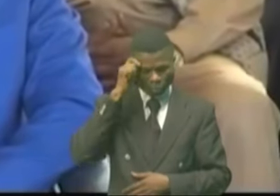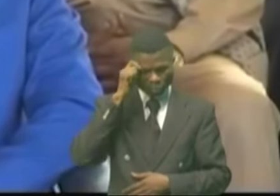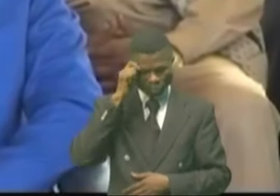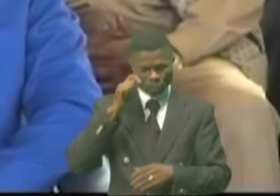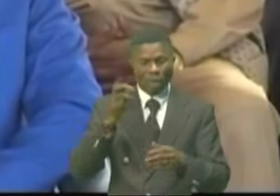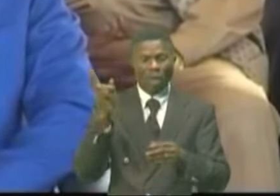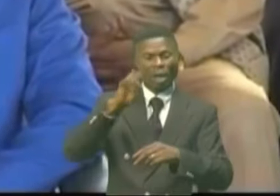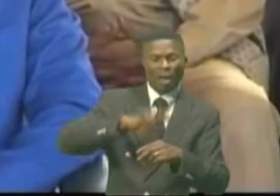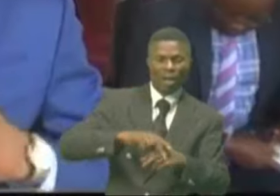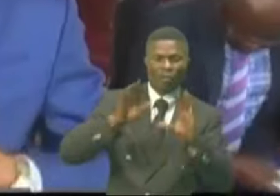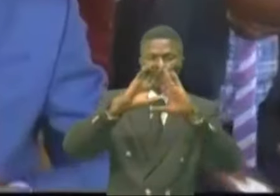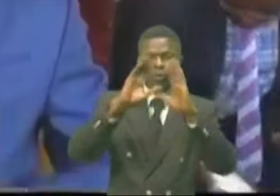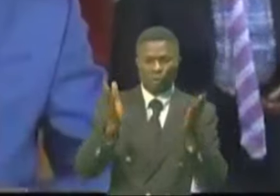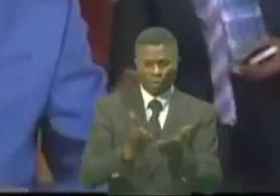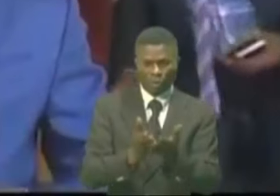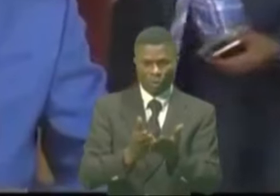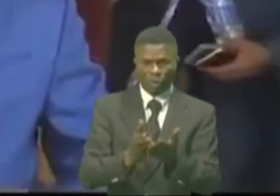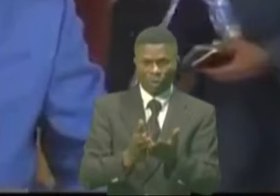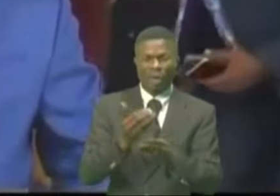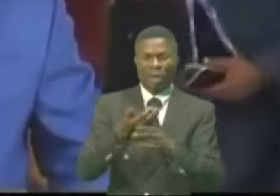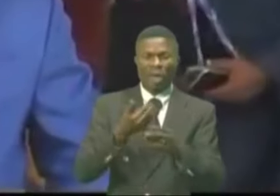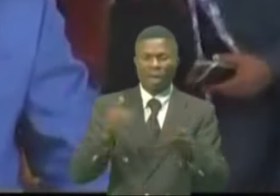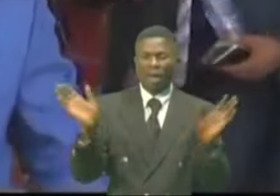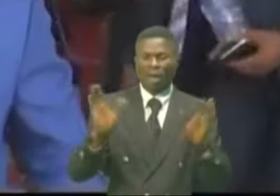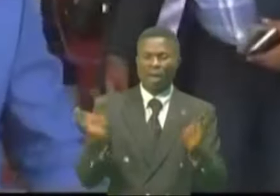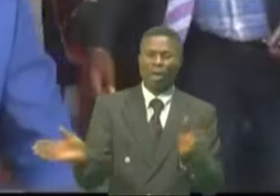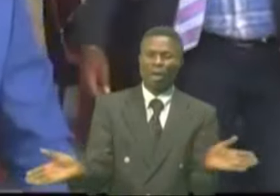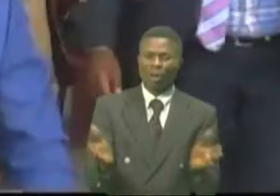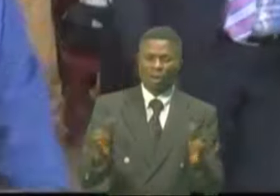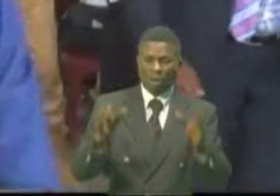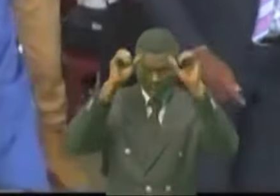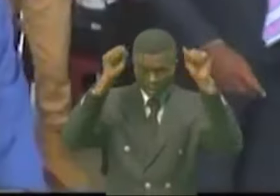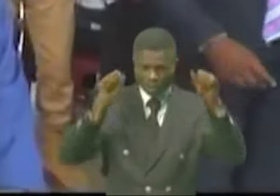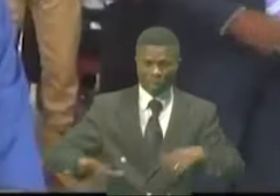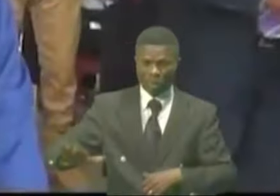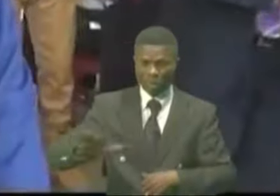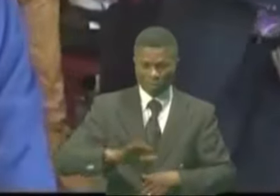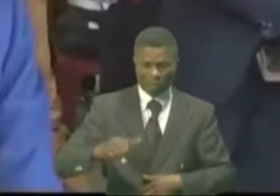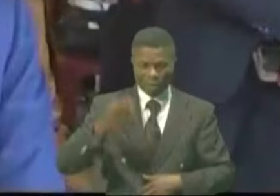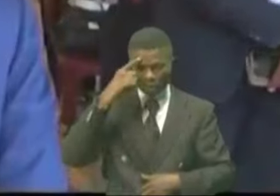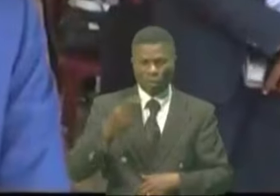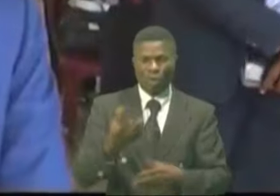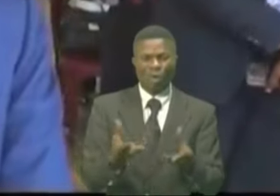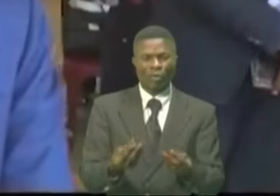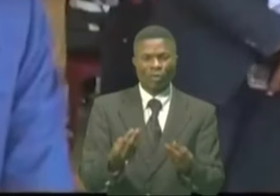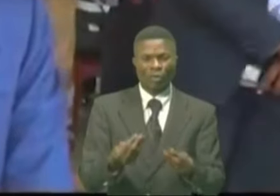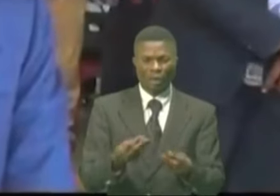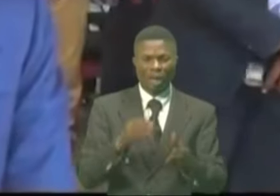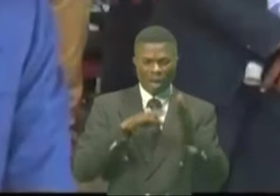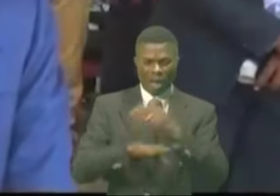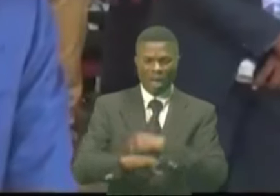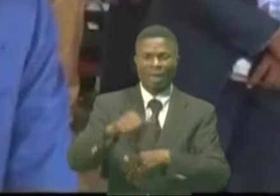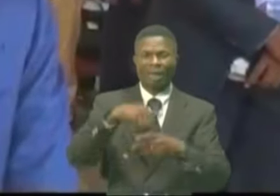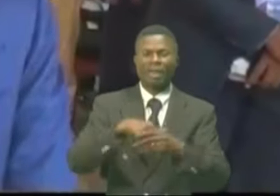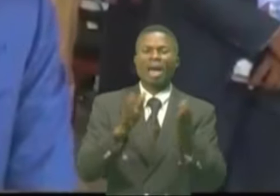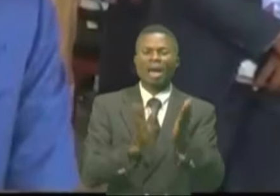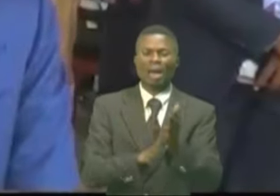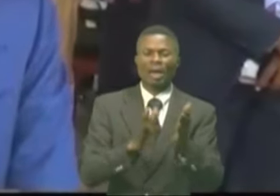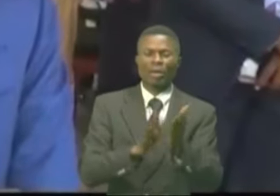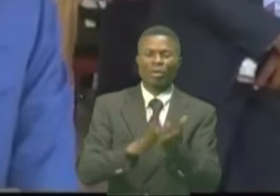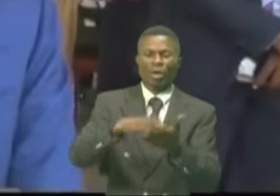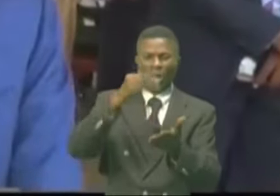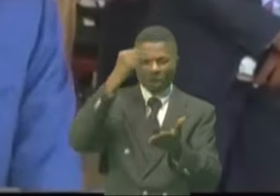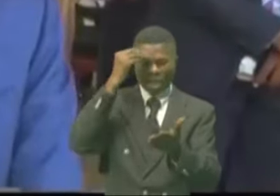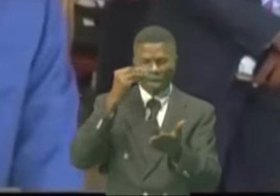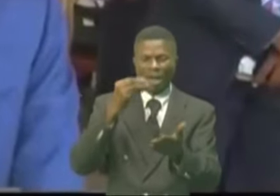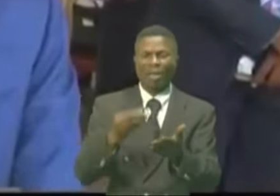victimes communautaires et ce, avant de saluer l'action du président de la République pour la facilité d'accès accordée aux élèves avec